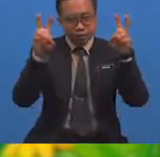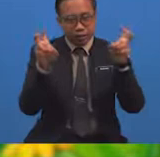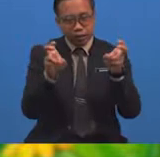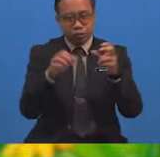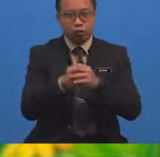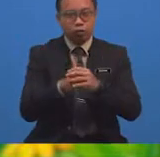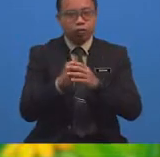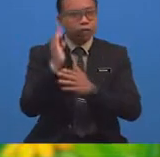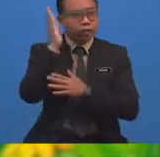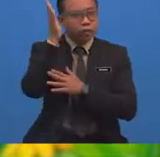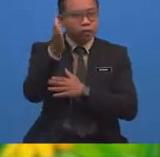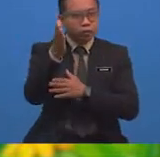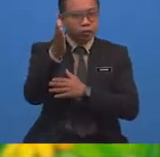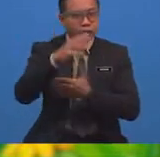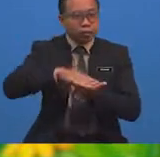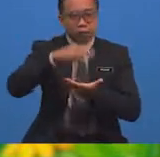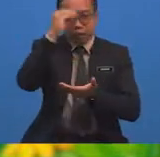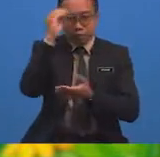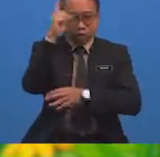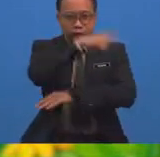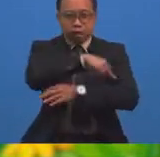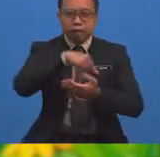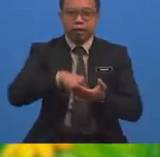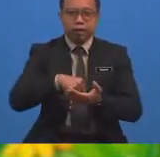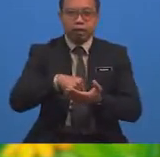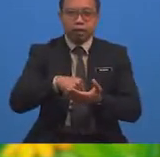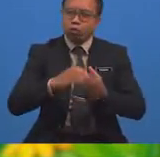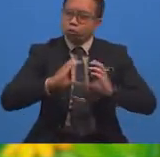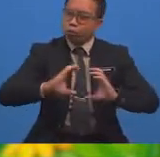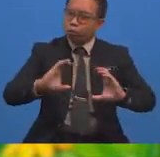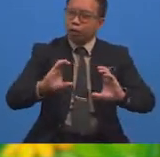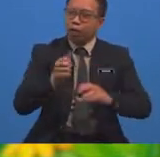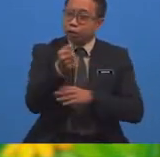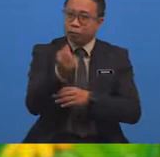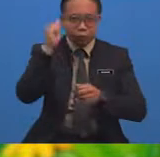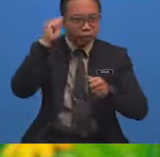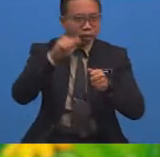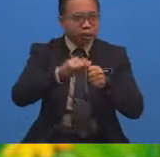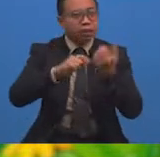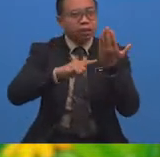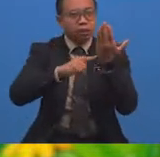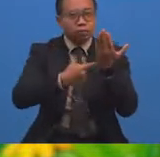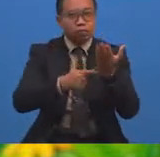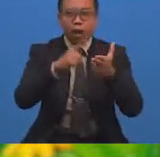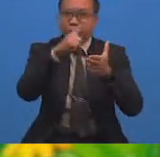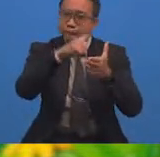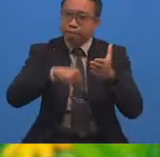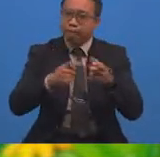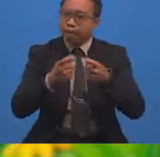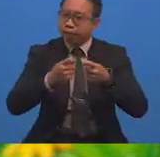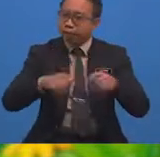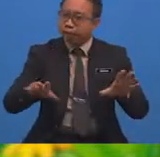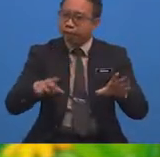jam akan kita belajar pada hari ini Cuba kamu ingat kembali apa yang telah